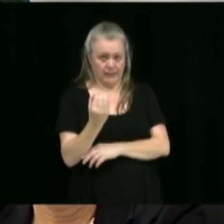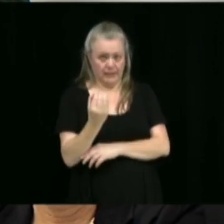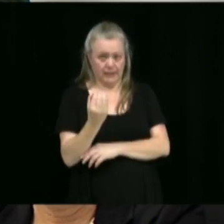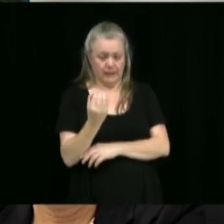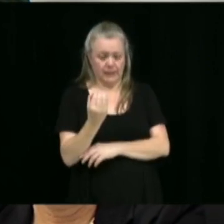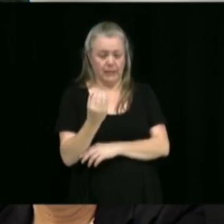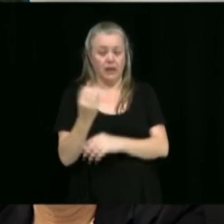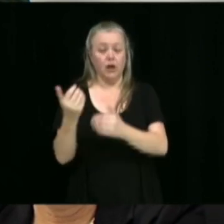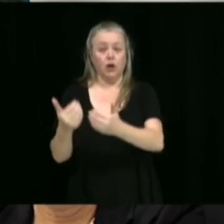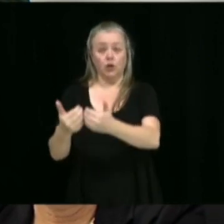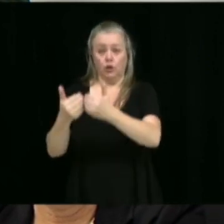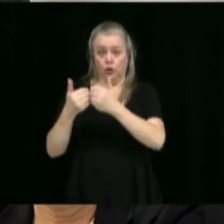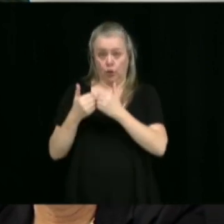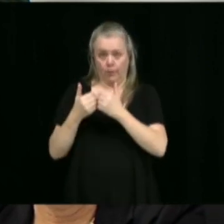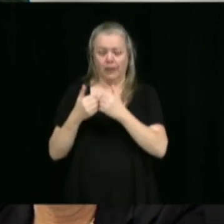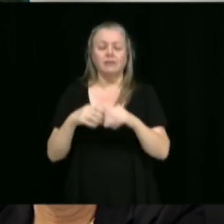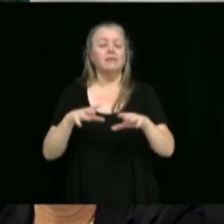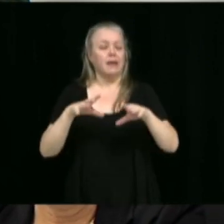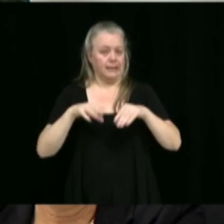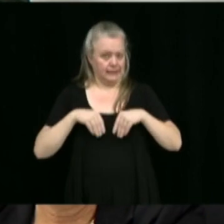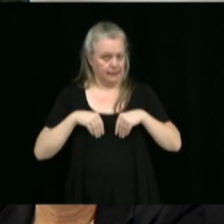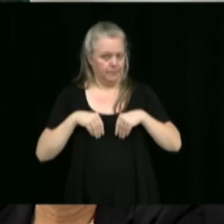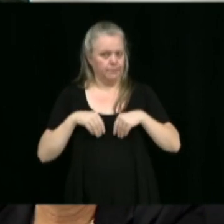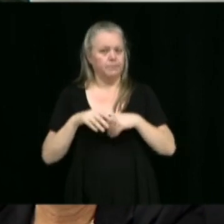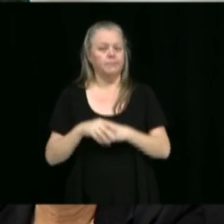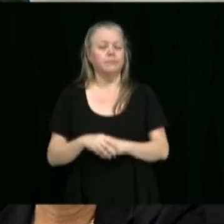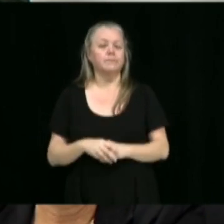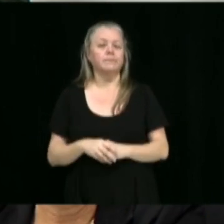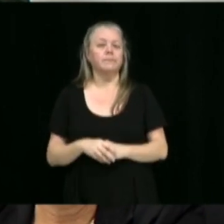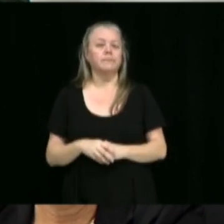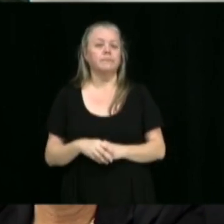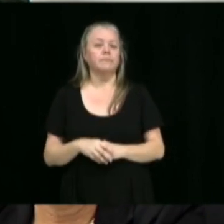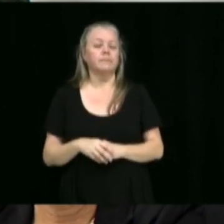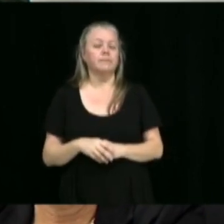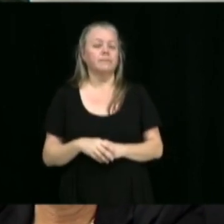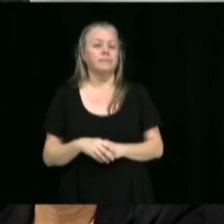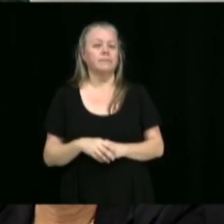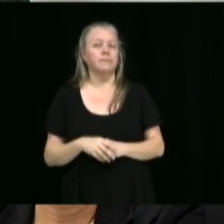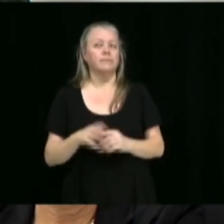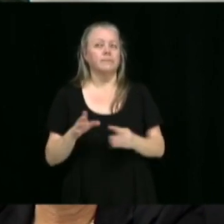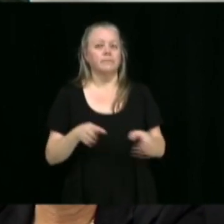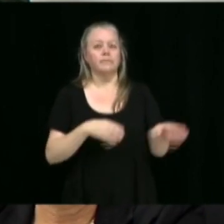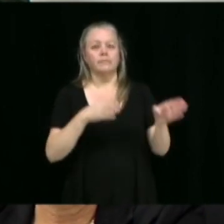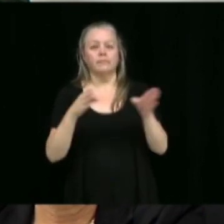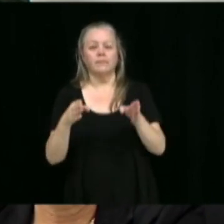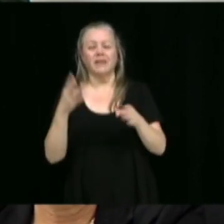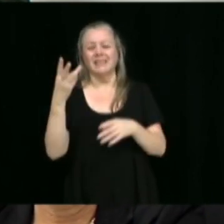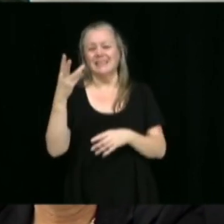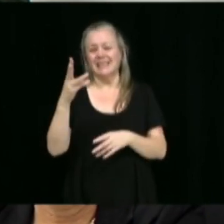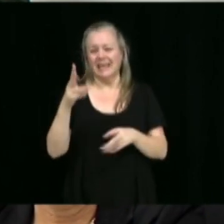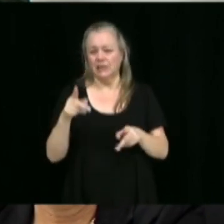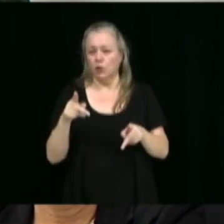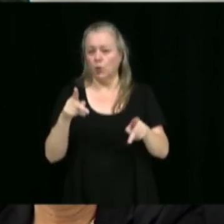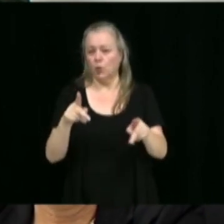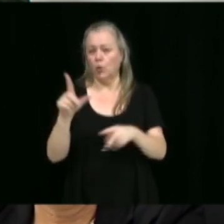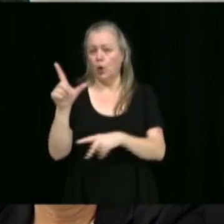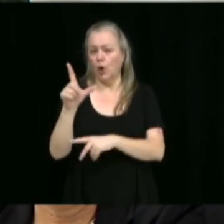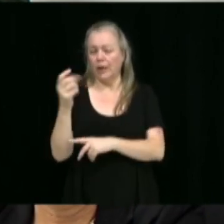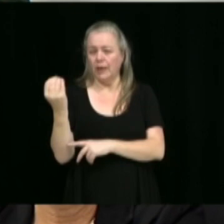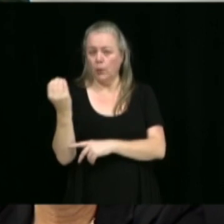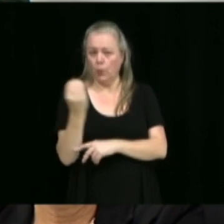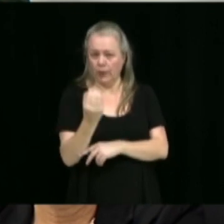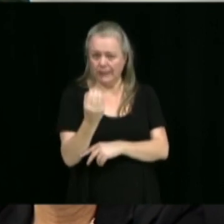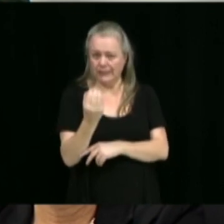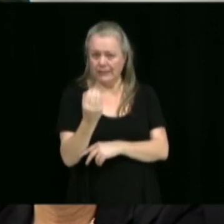il s'agit d'accorder la dérogation mineure telle que formulée. et pour le 16 rue Laurier-Ouest,